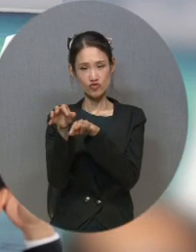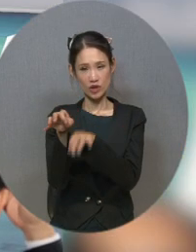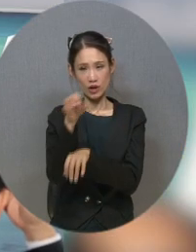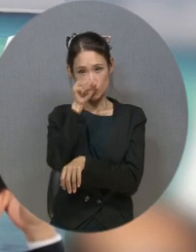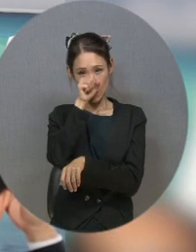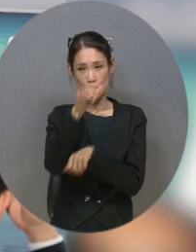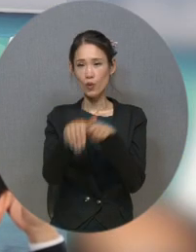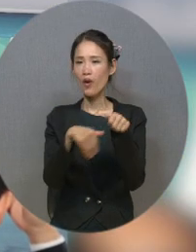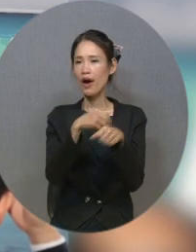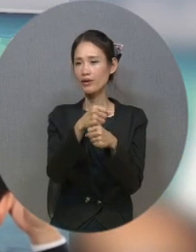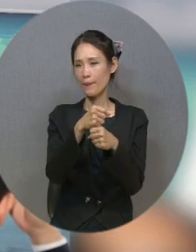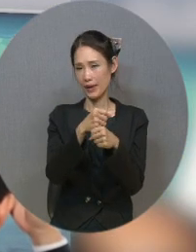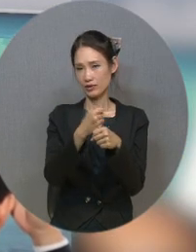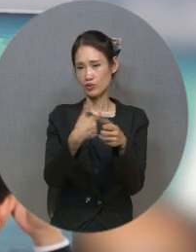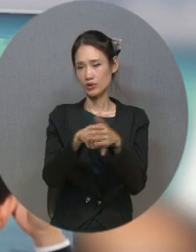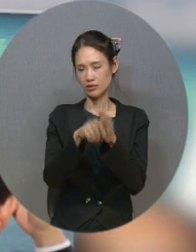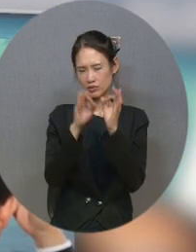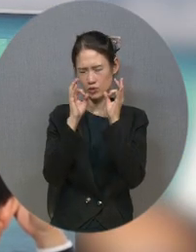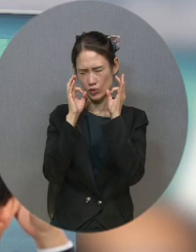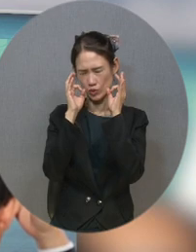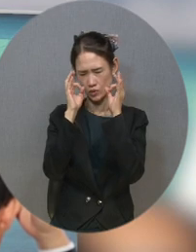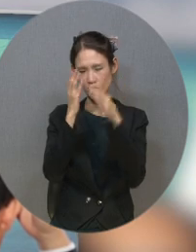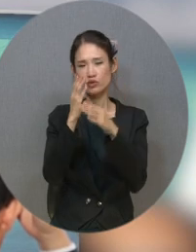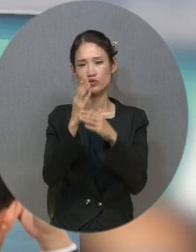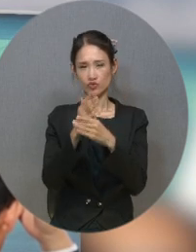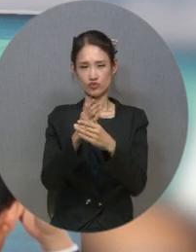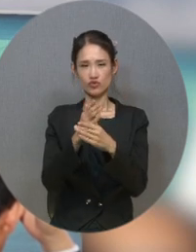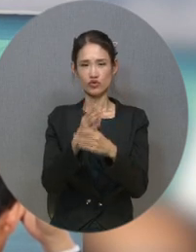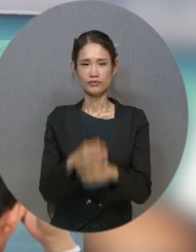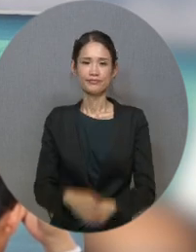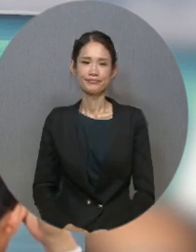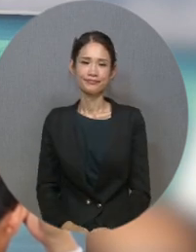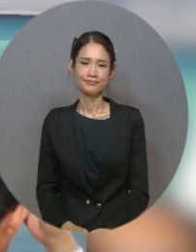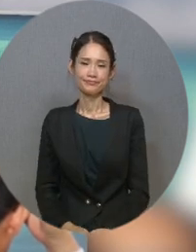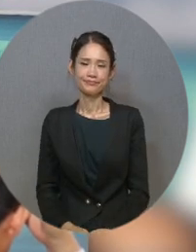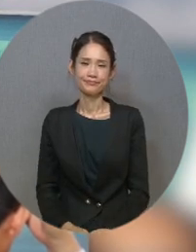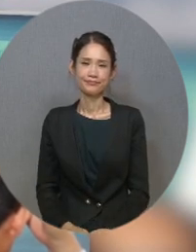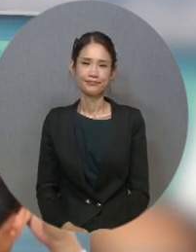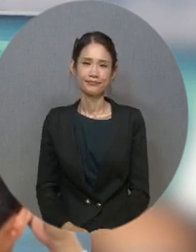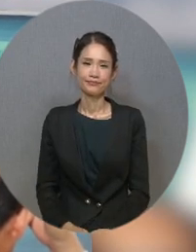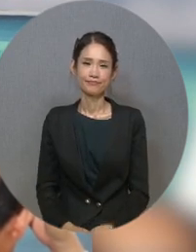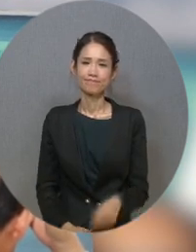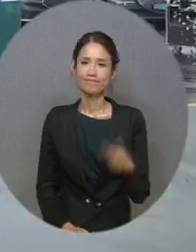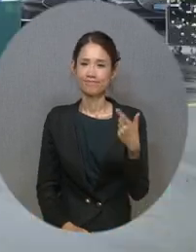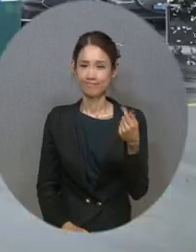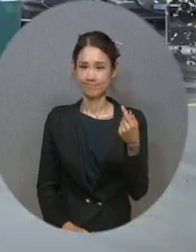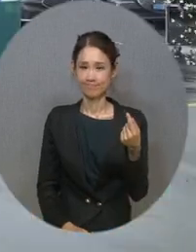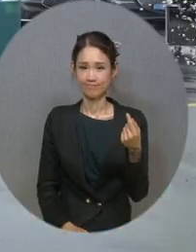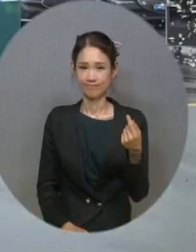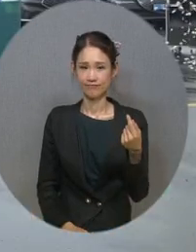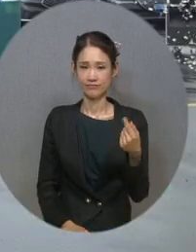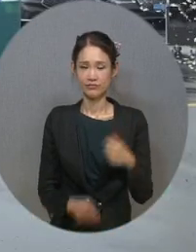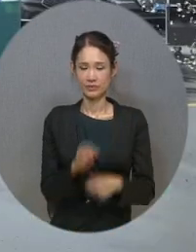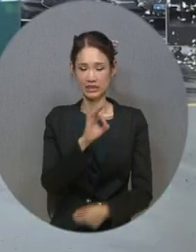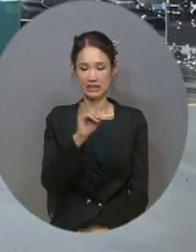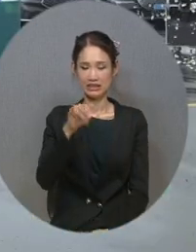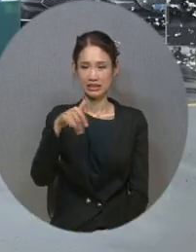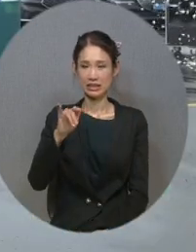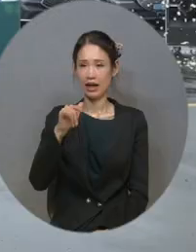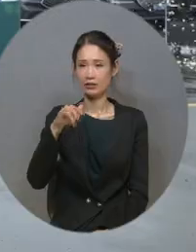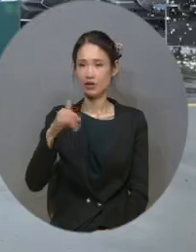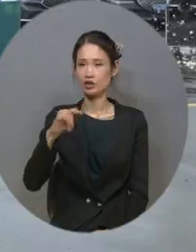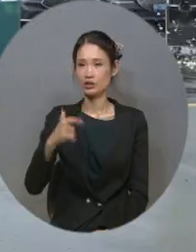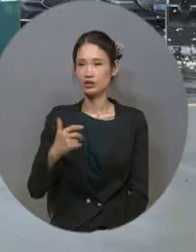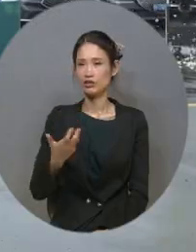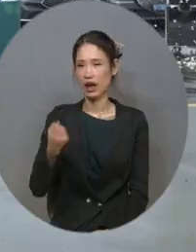위해서 굉장히 노력을 많이 하고 있는데요. 그러다 보니까 이제 2차 전지 소재